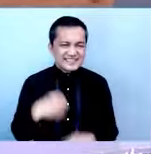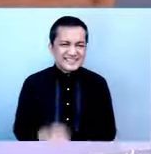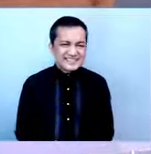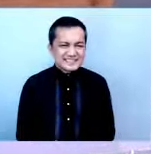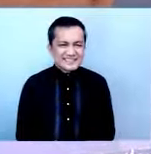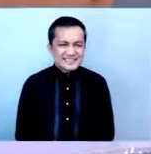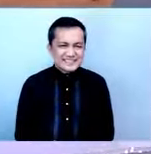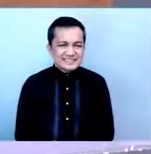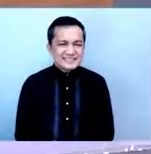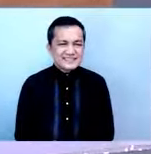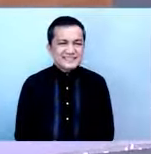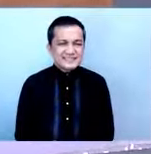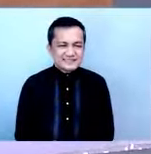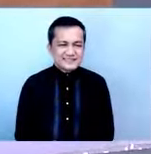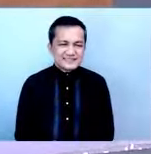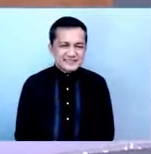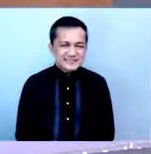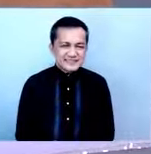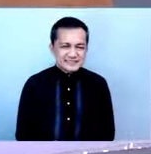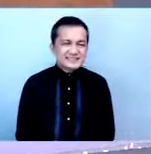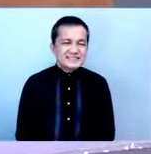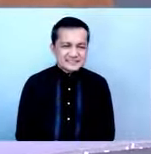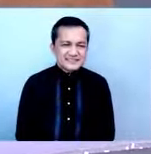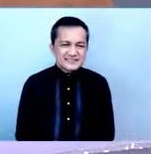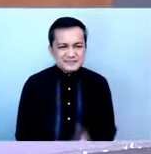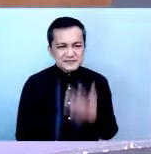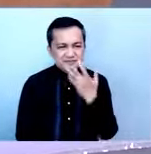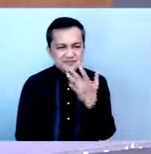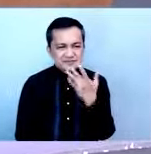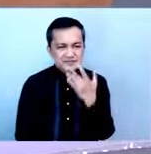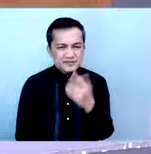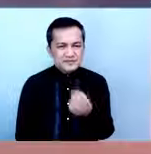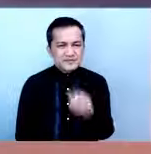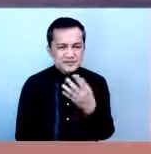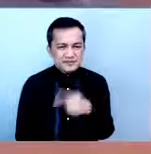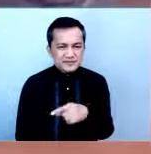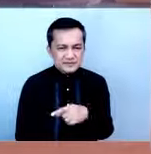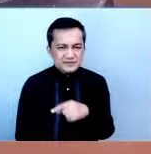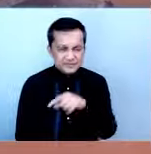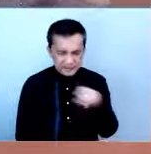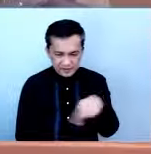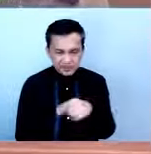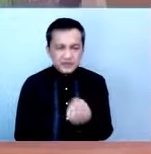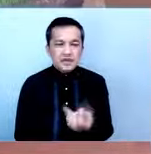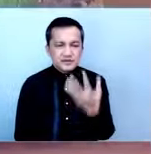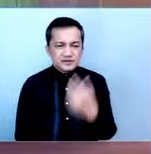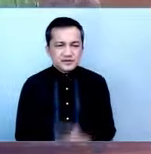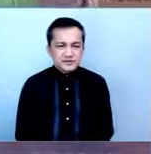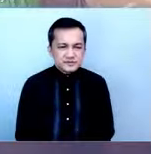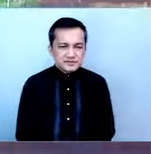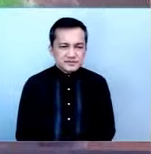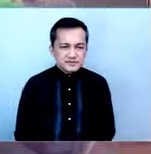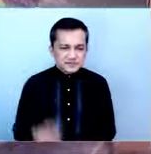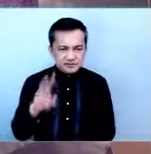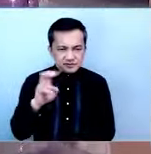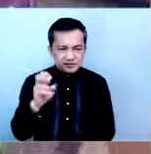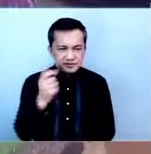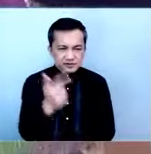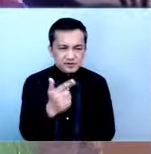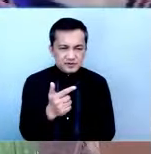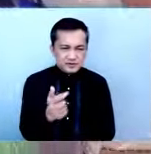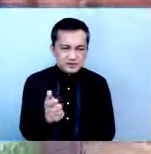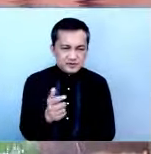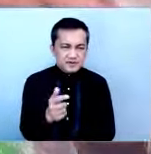Fast eating. O, napakasarap naman po talaga. So, Raymond, magkano to, yung ganito? Ito po, this is 220,